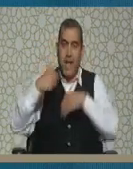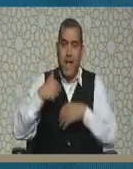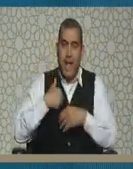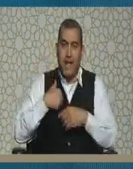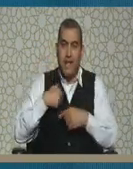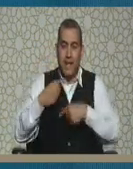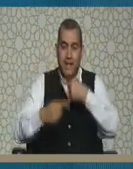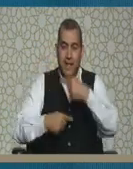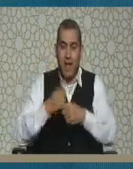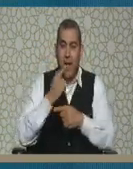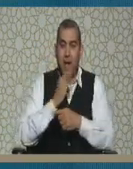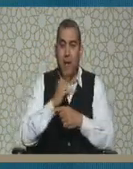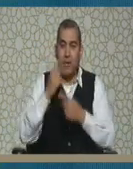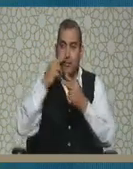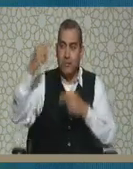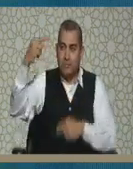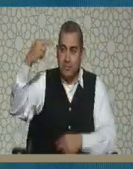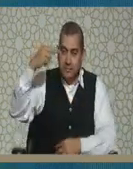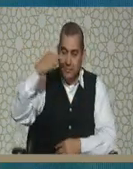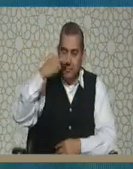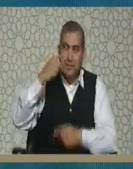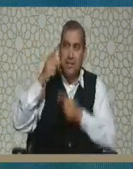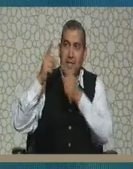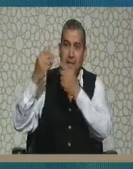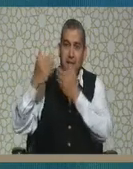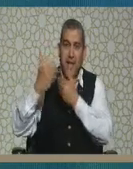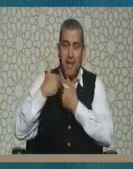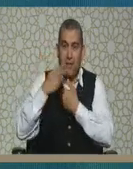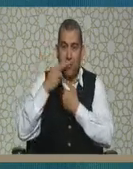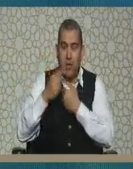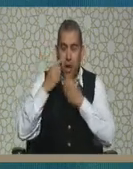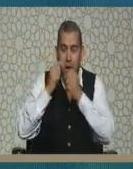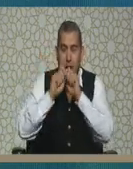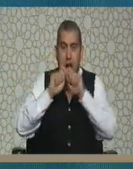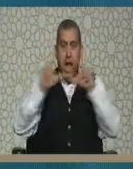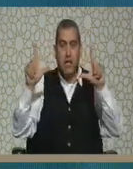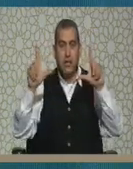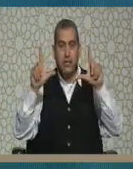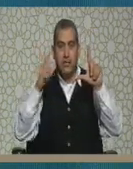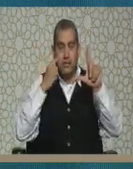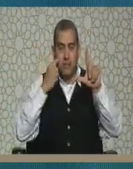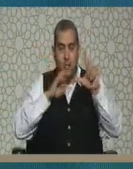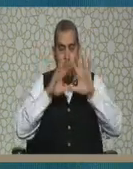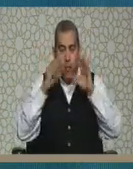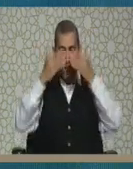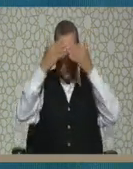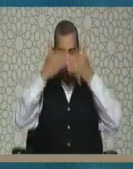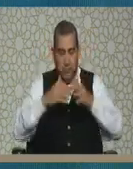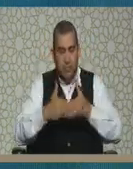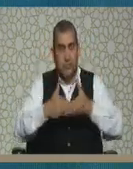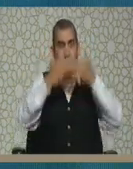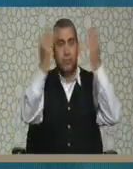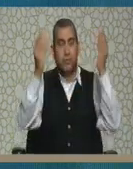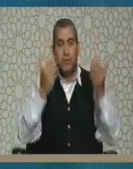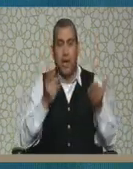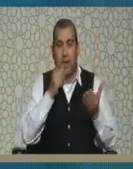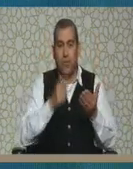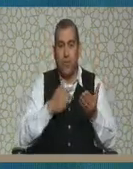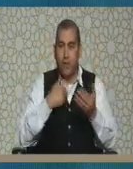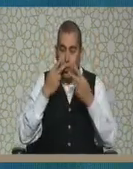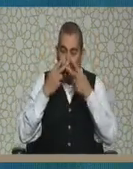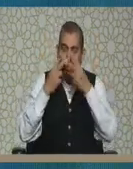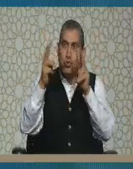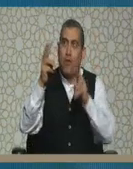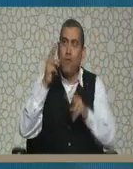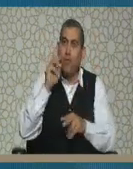وادم علي نظرك الي واكشف لي وارفع عني حجبي حتى اراك في كل